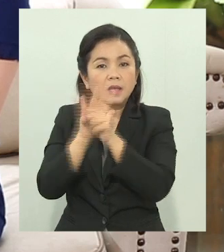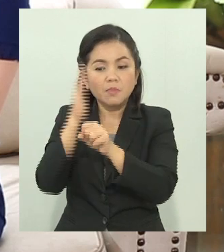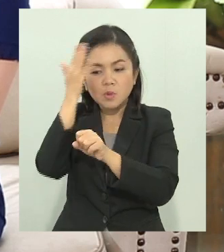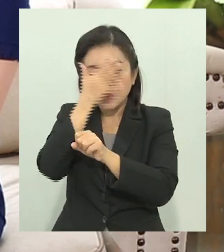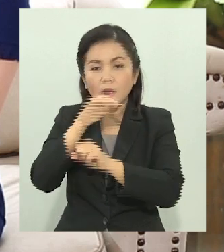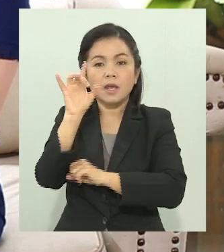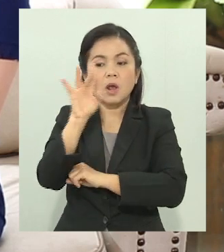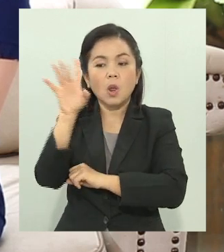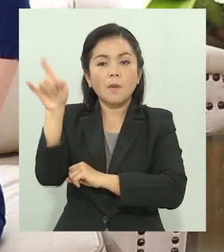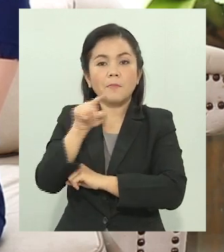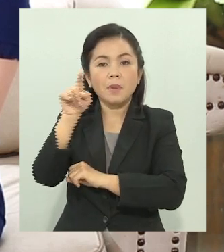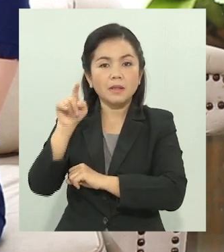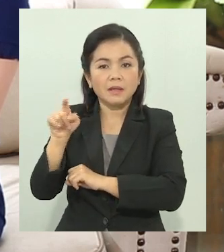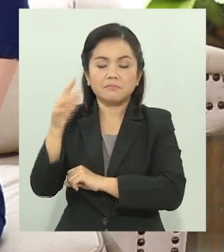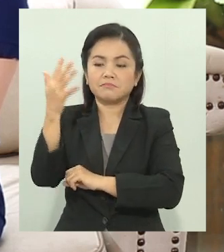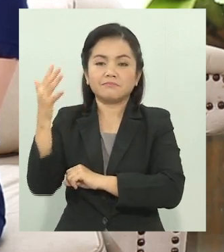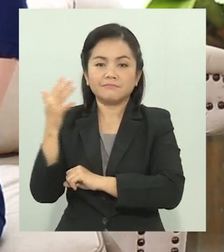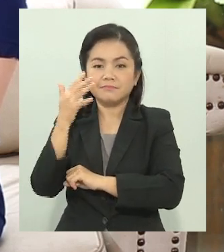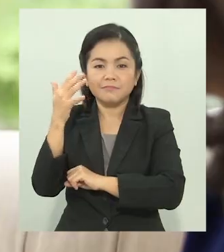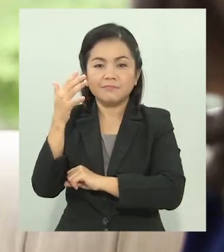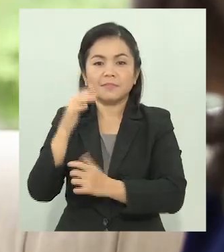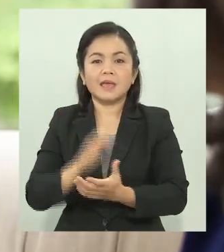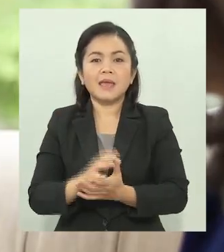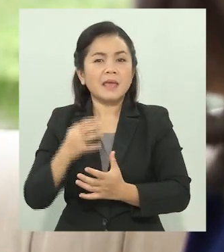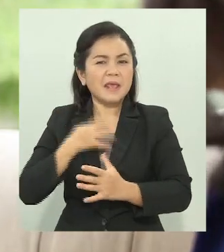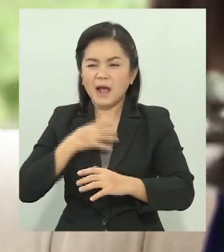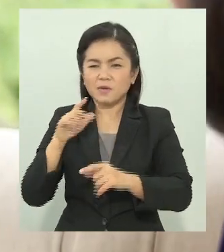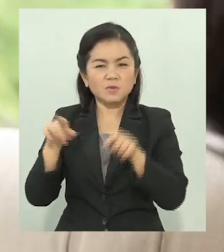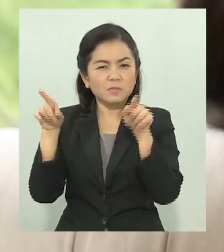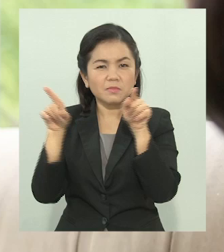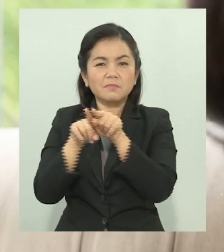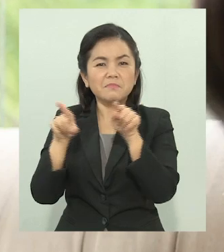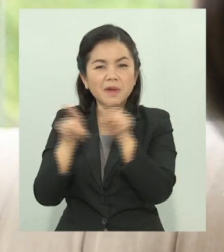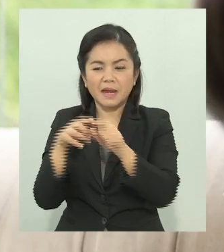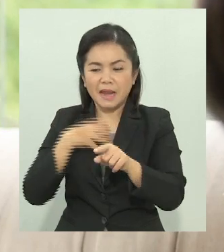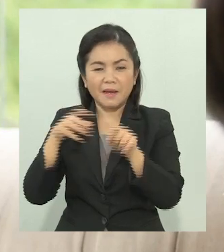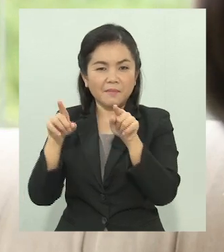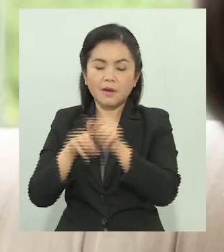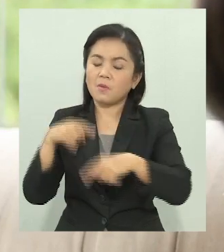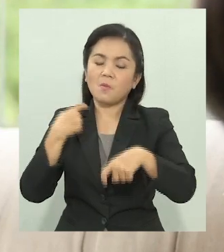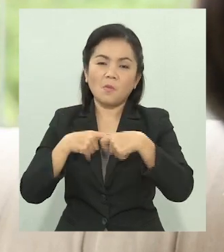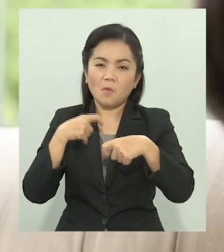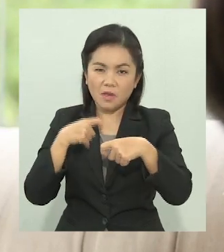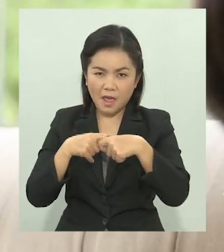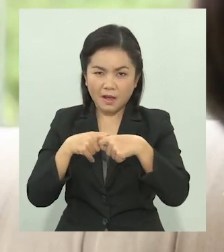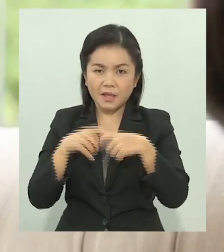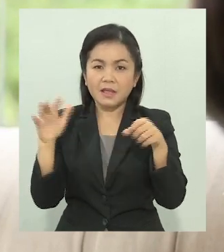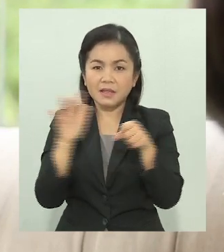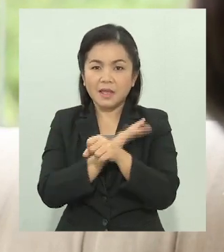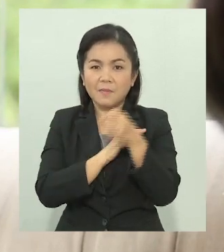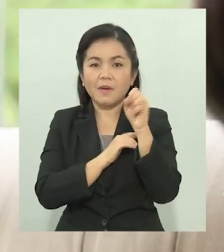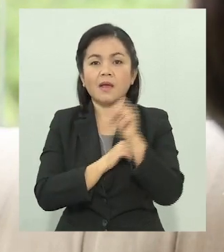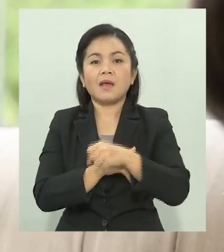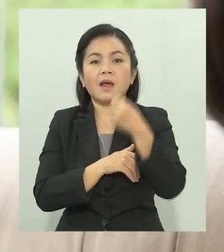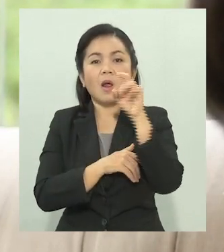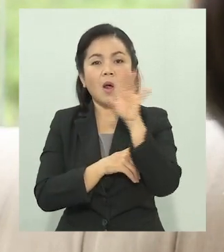ครับไม่มีอะไรที่เราไม่ได้แบบว่าสามารถจะเสกได้ให้เป็นอย่างนี้เป๊ะเป๊ะเป๊ะอะไรอย่างเงี้ยนะครับผมมักจะเปรียบเทียบเหมือนกับการข้าม